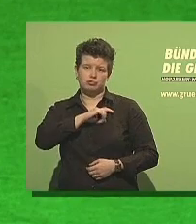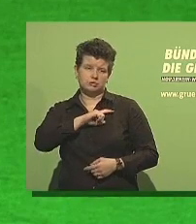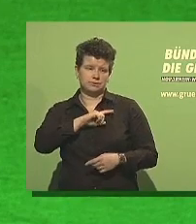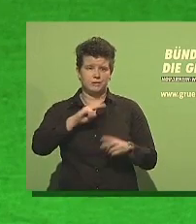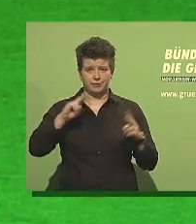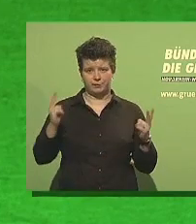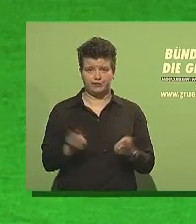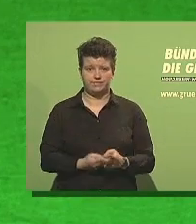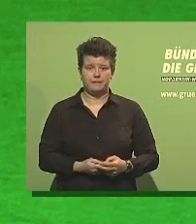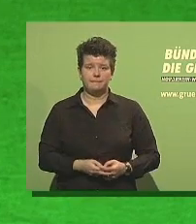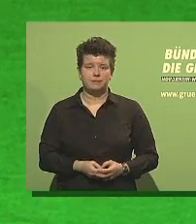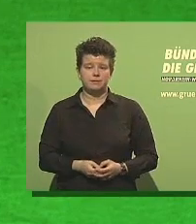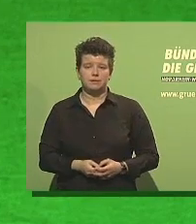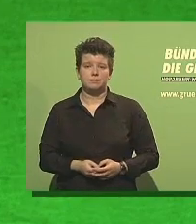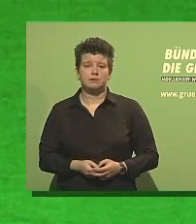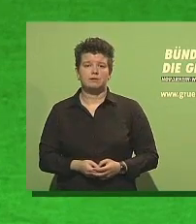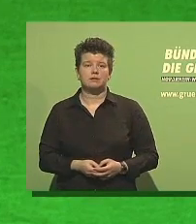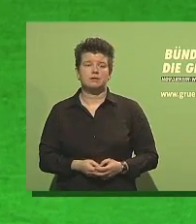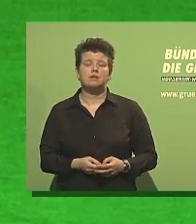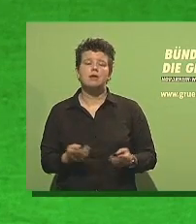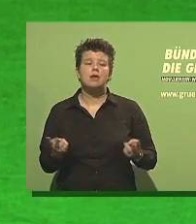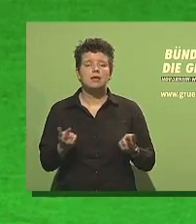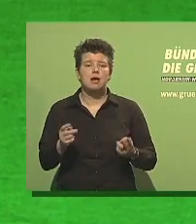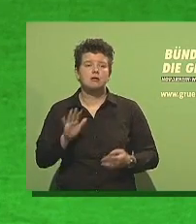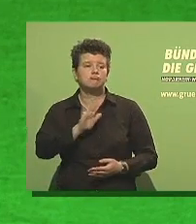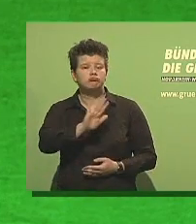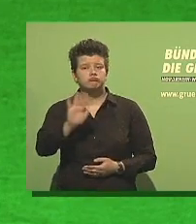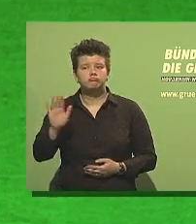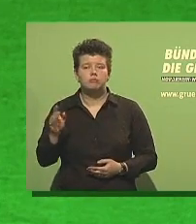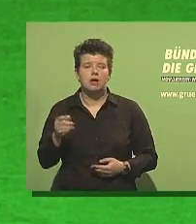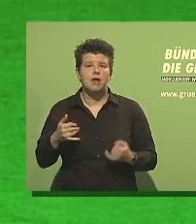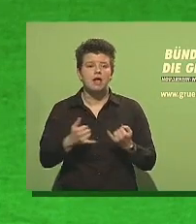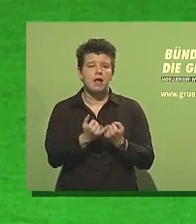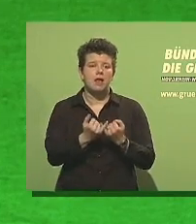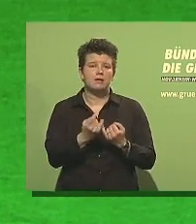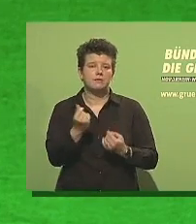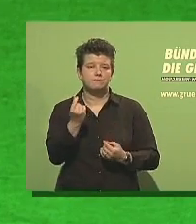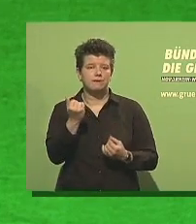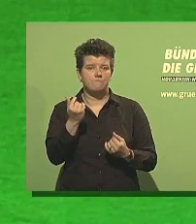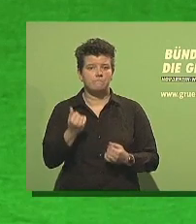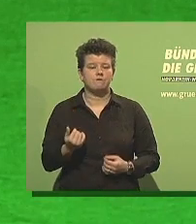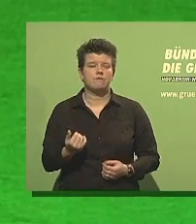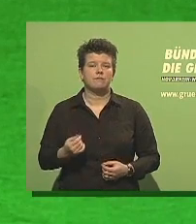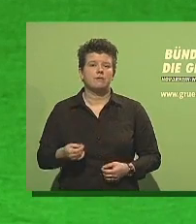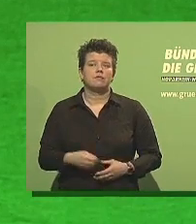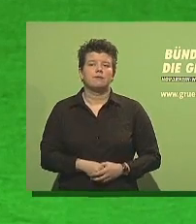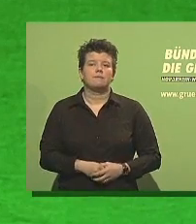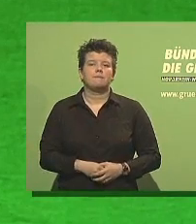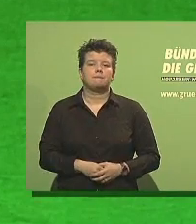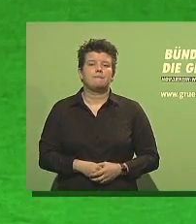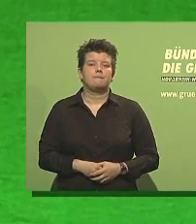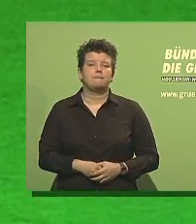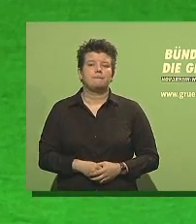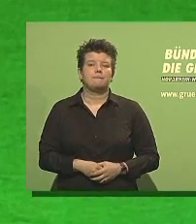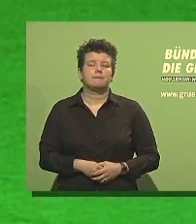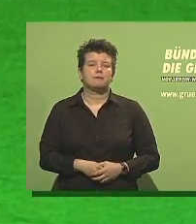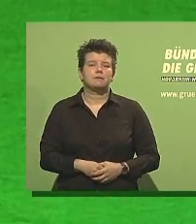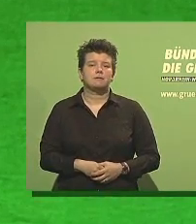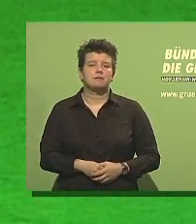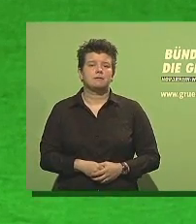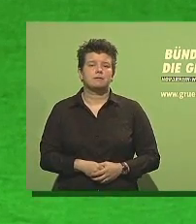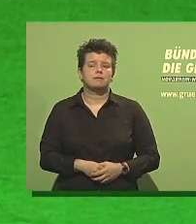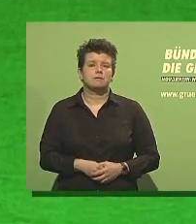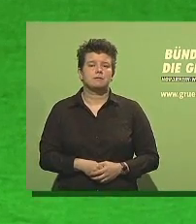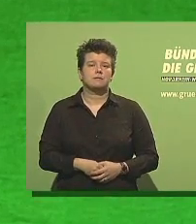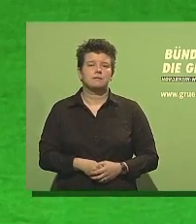ist, was deine Eltern verdienen. In dem nicht zählt, woher du kommst, wen du liebst und was du glaubst. Ein Land, das